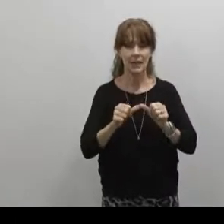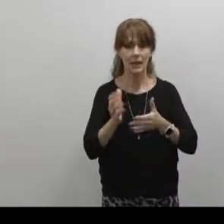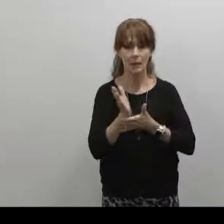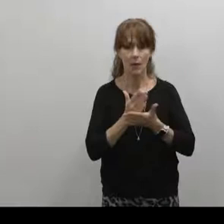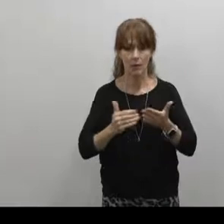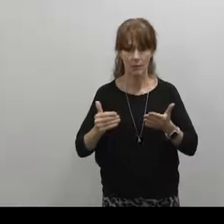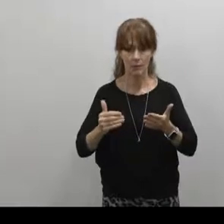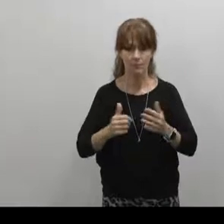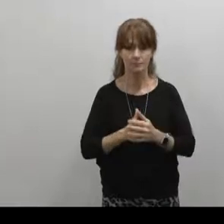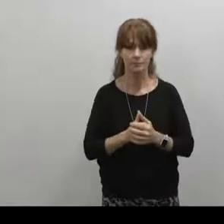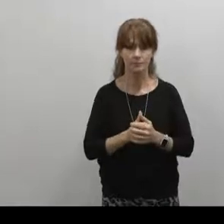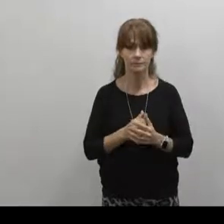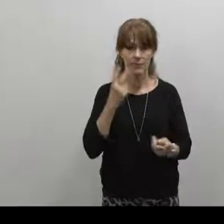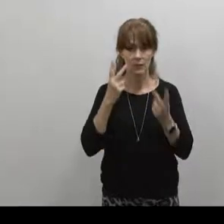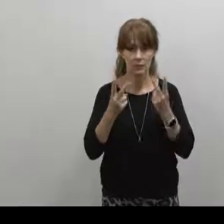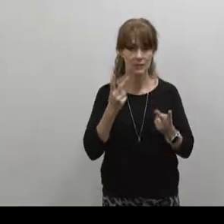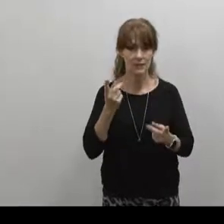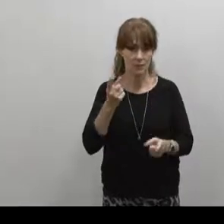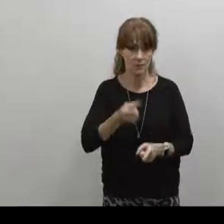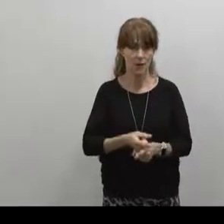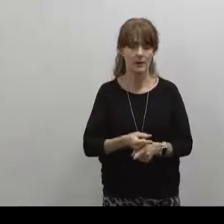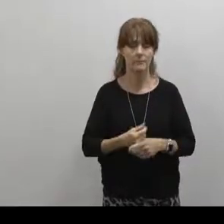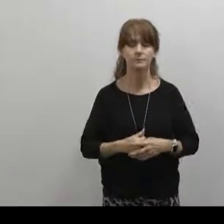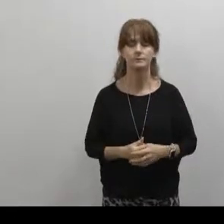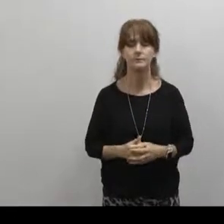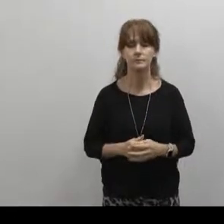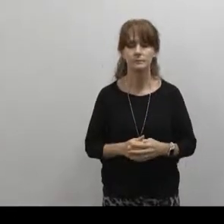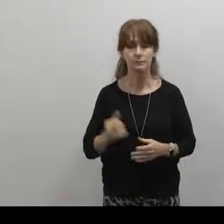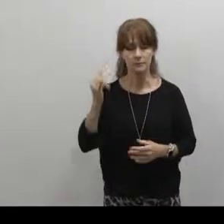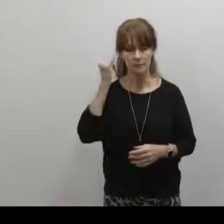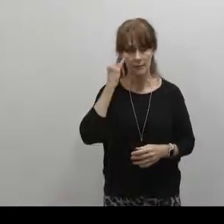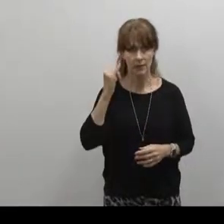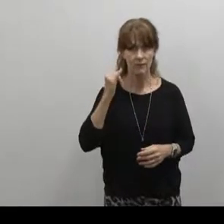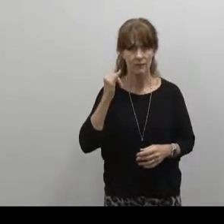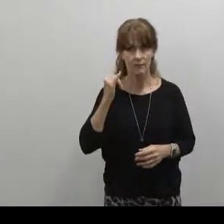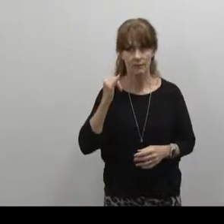nè ron tập hiệp á nè miền này tha thưa mệnh ở bàn dữ lùng